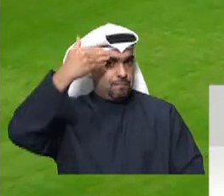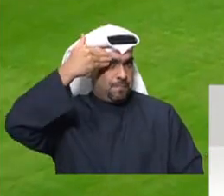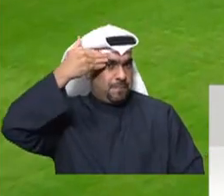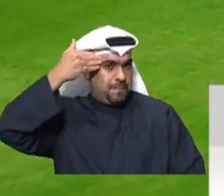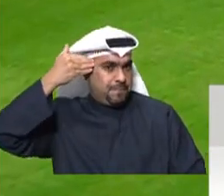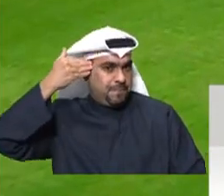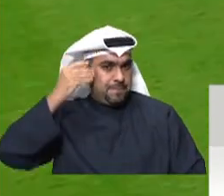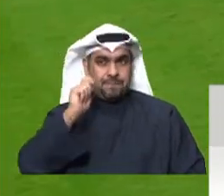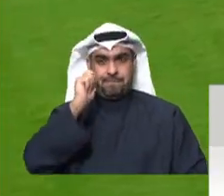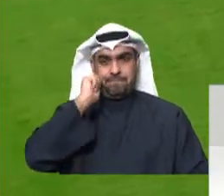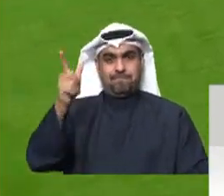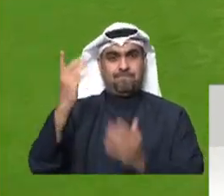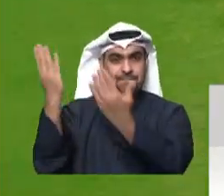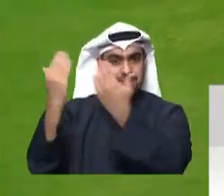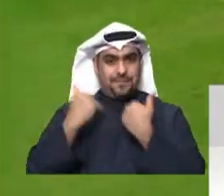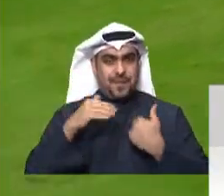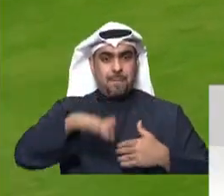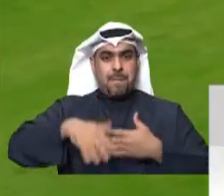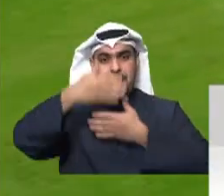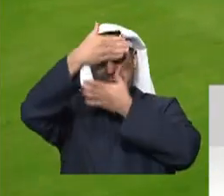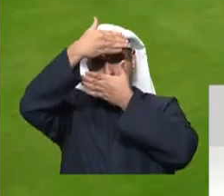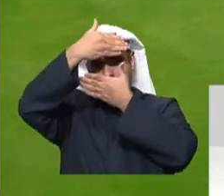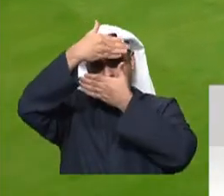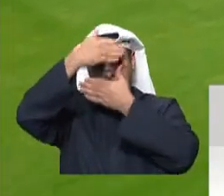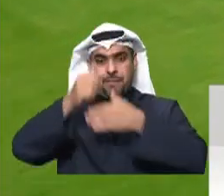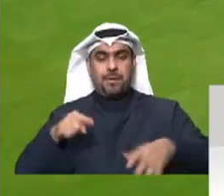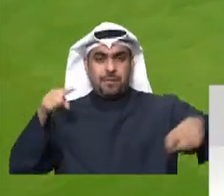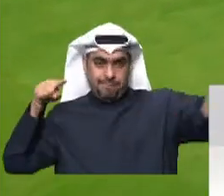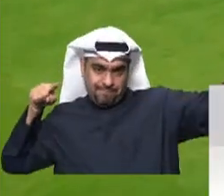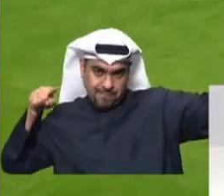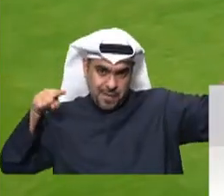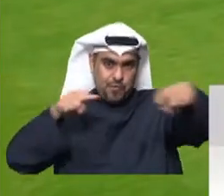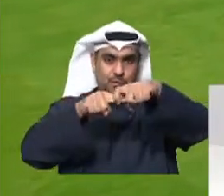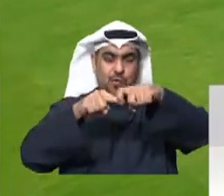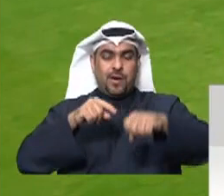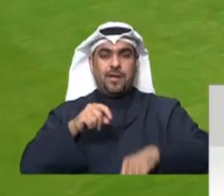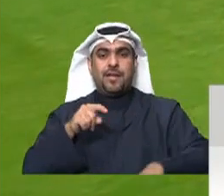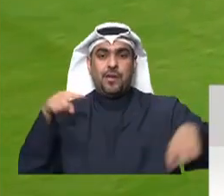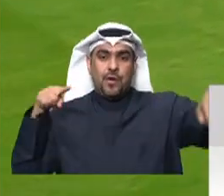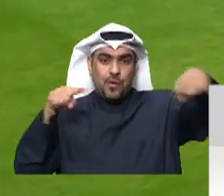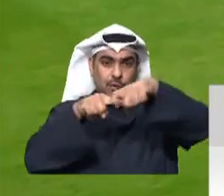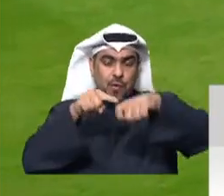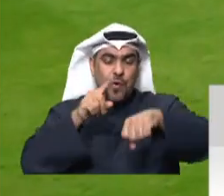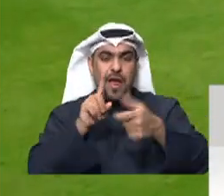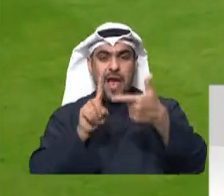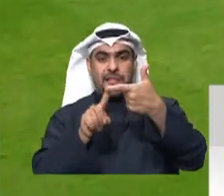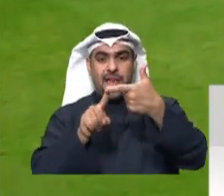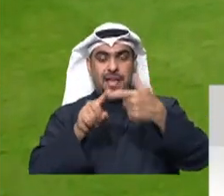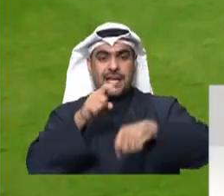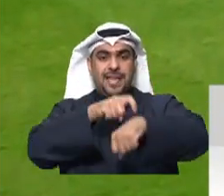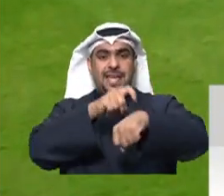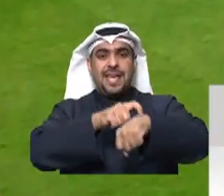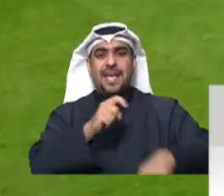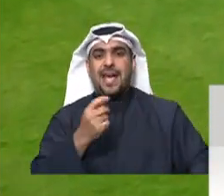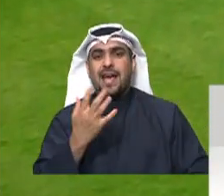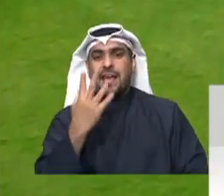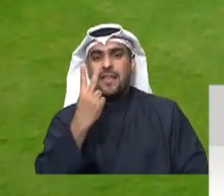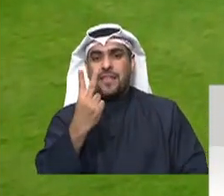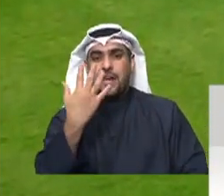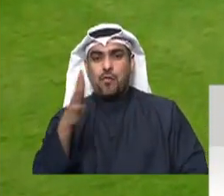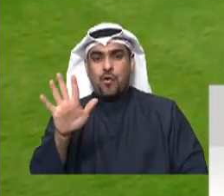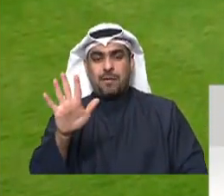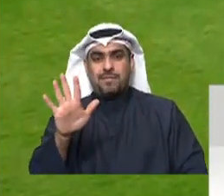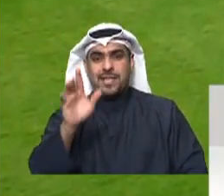هدف الاخضر في الدقيقه 36، واضاف بدر طارق الهدف الثاني للعربي في الدقيقه 52، وقلص الجزائري ايمن